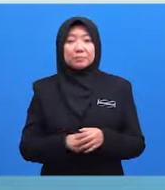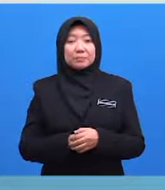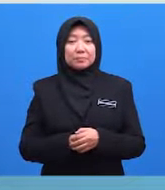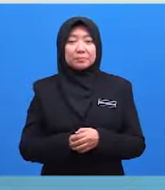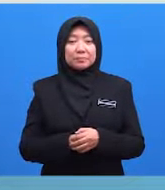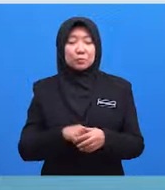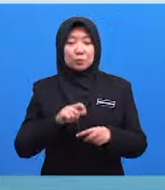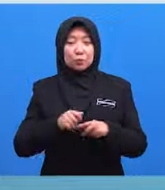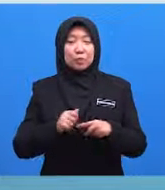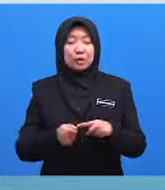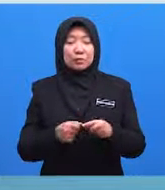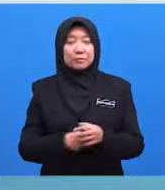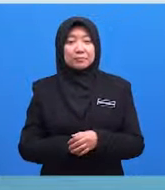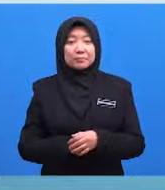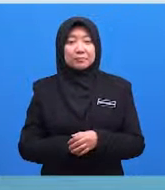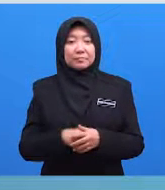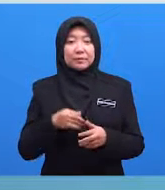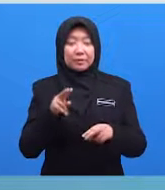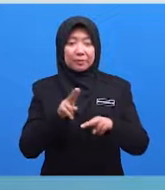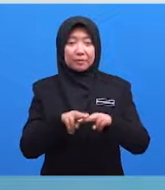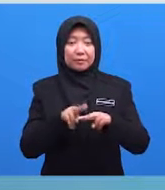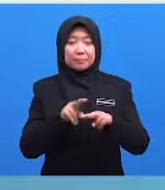udang dan garam.